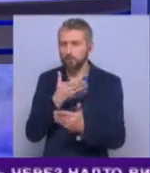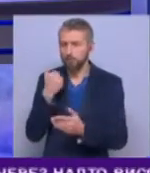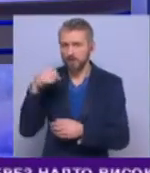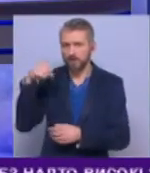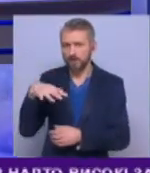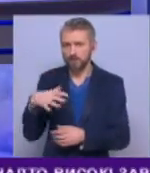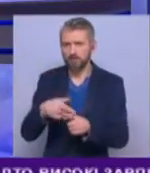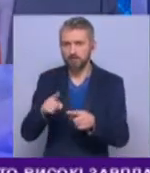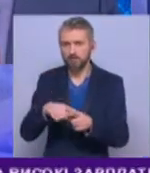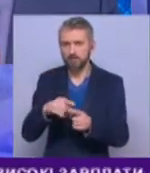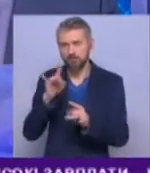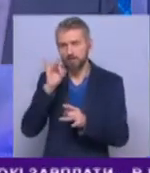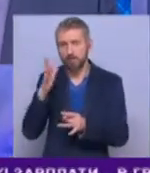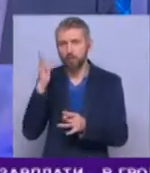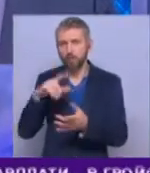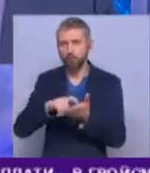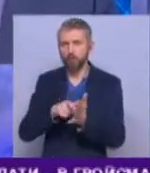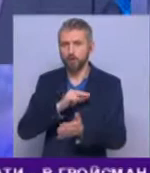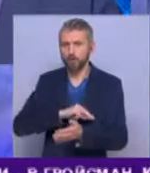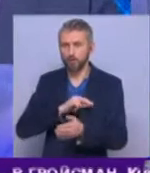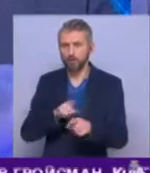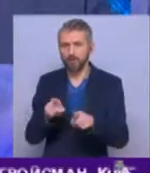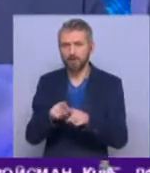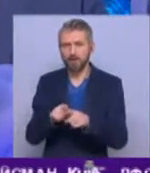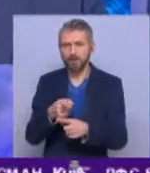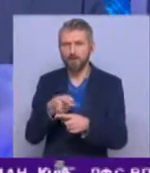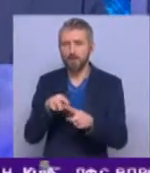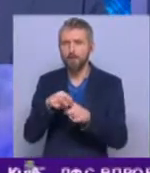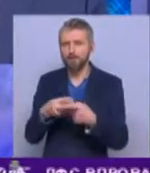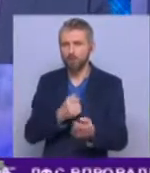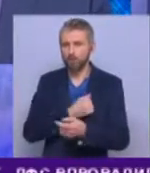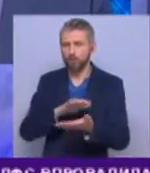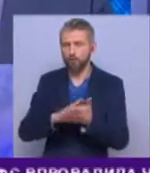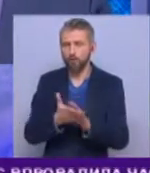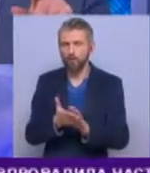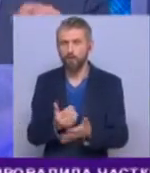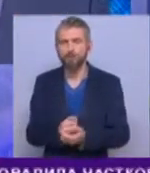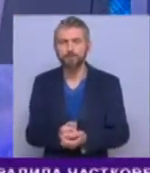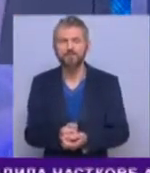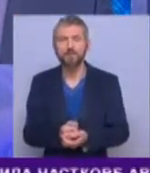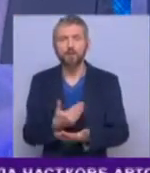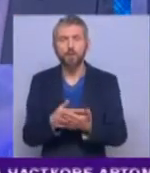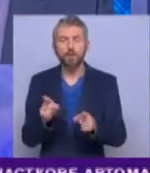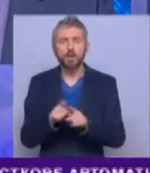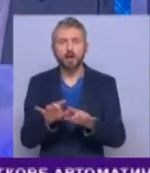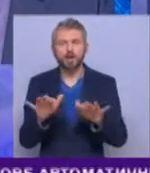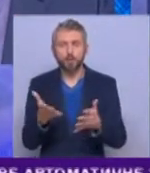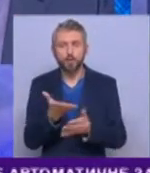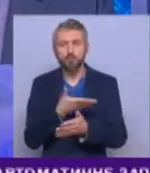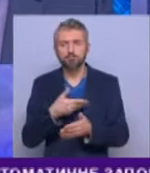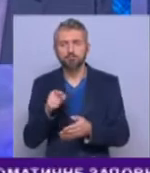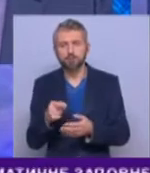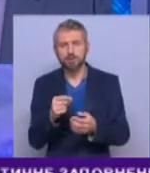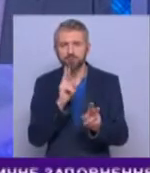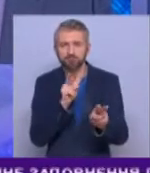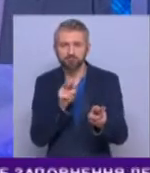світла. Це, слава Богу, що от студія у нас працює в таких військових, напіввійськових ми умовах. Так що от така історія, ми от її